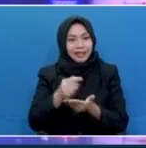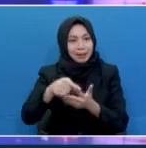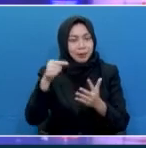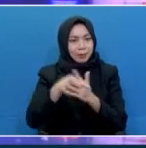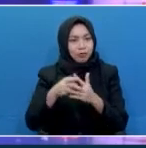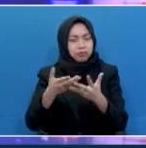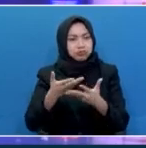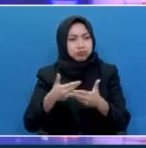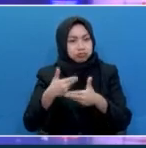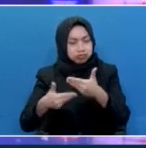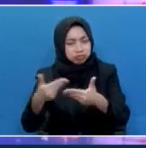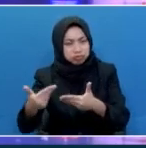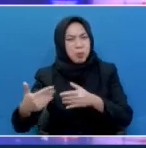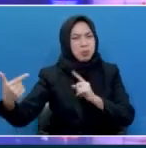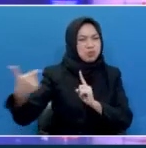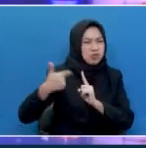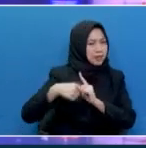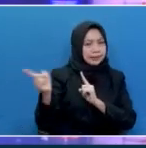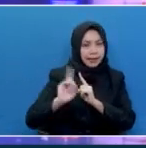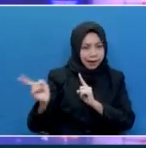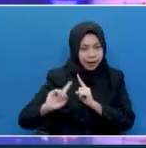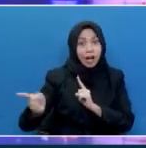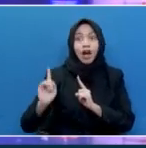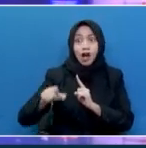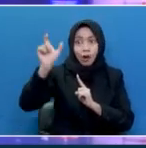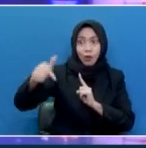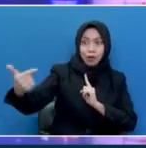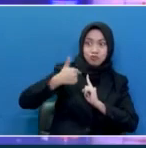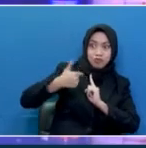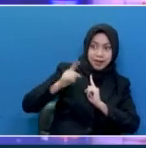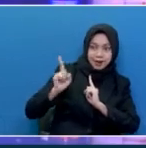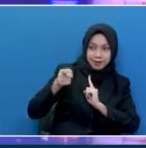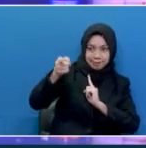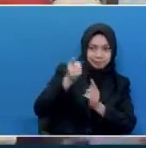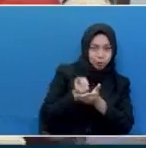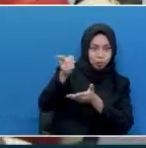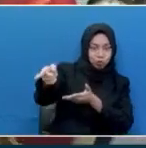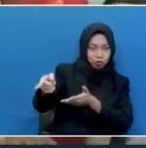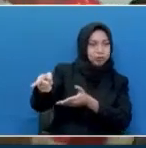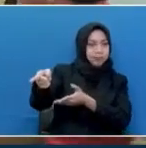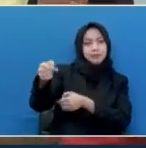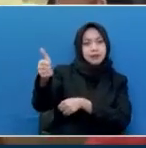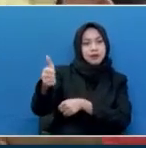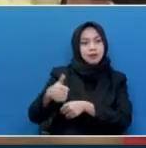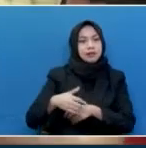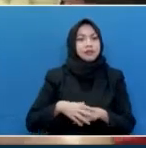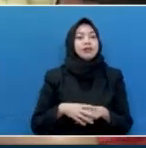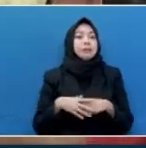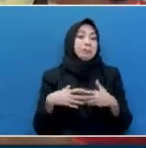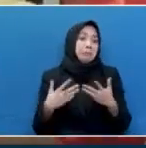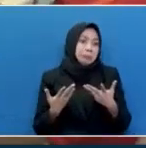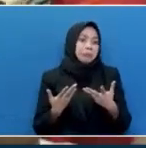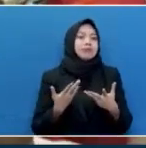Megawati telah menyiapkan tim hukum bagi pihak yang membulinya Megawati tidak ambil pusing jika